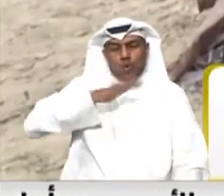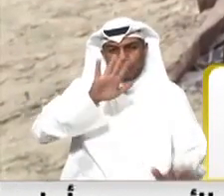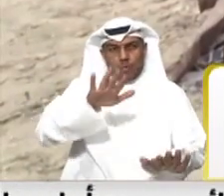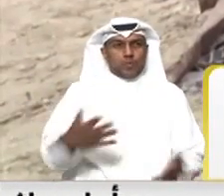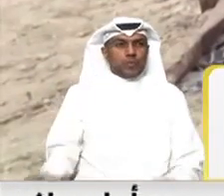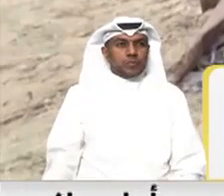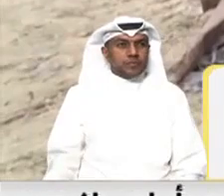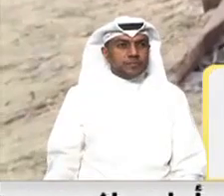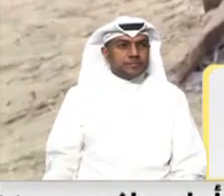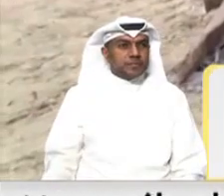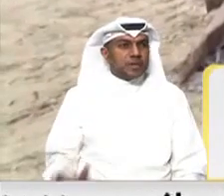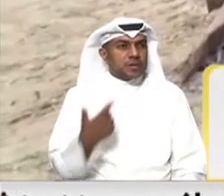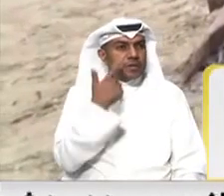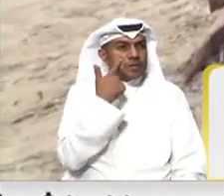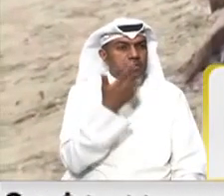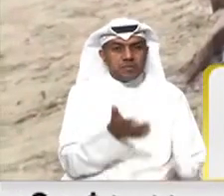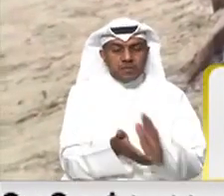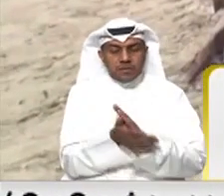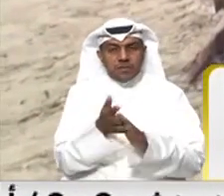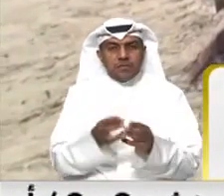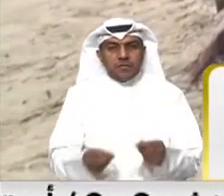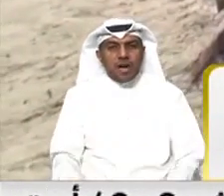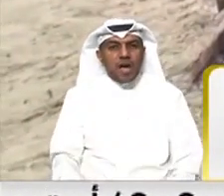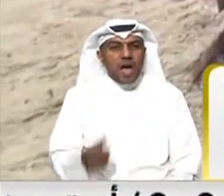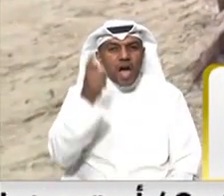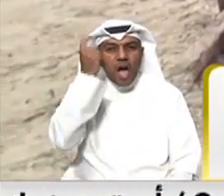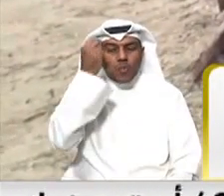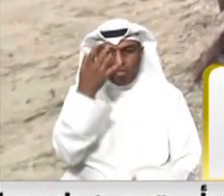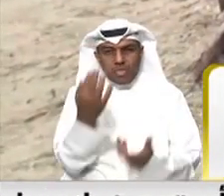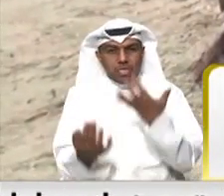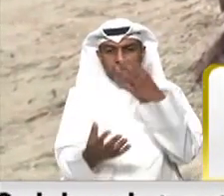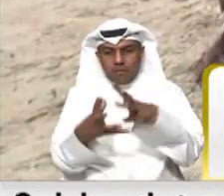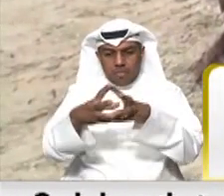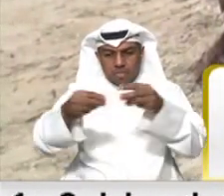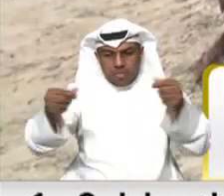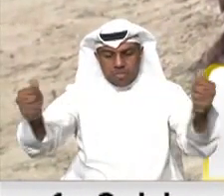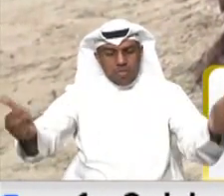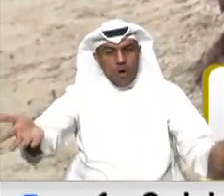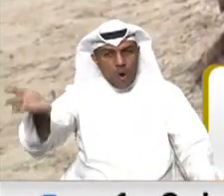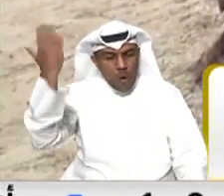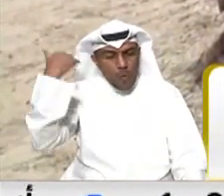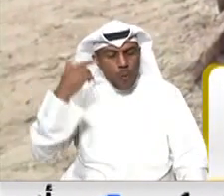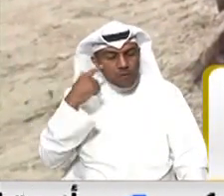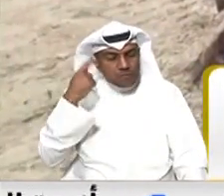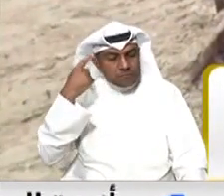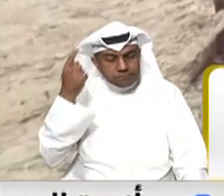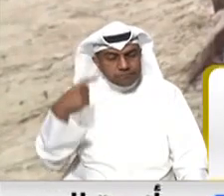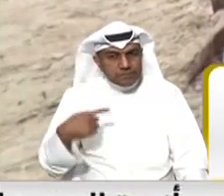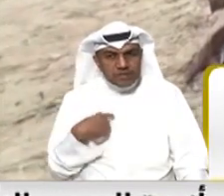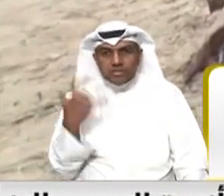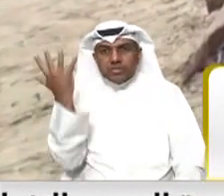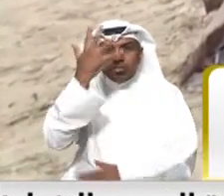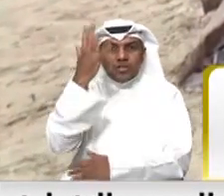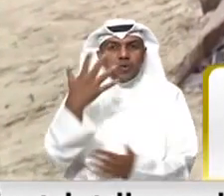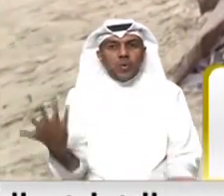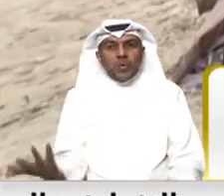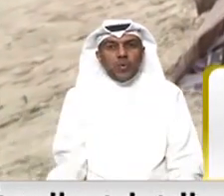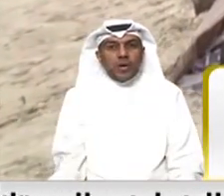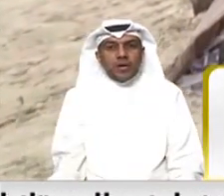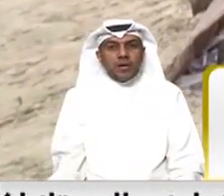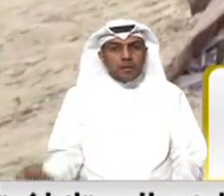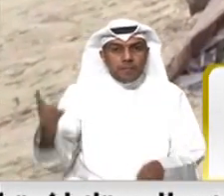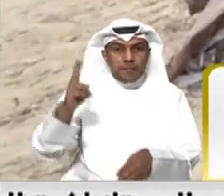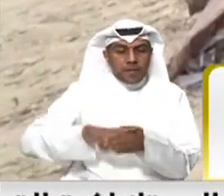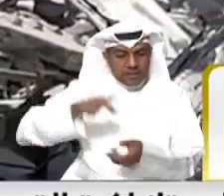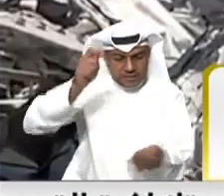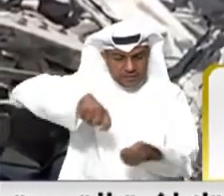عن كوم رماد بينفعش ل فيها عيشه ولا حياه الشجره مش عارف لما تزرعها تنبت ثاني في